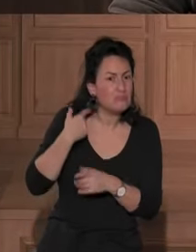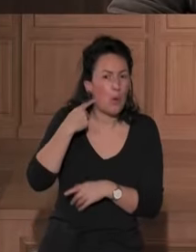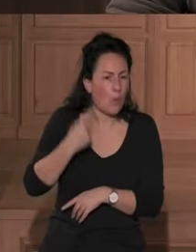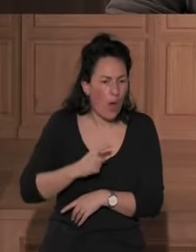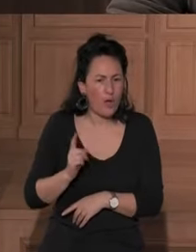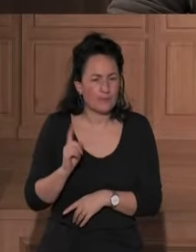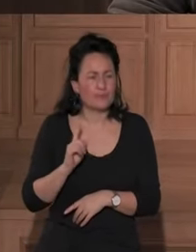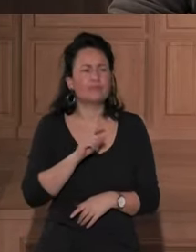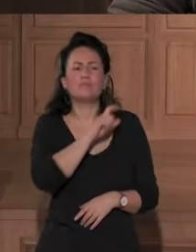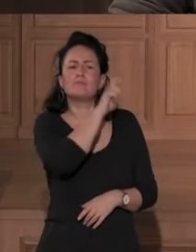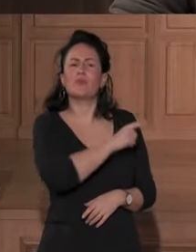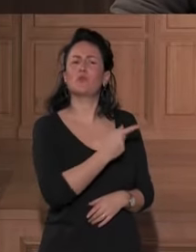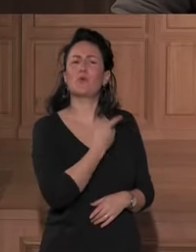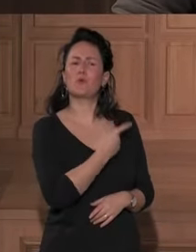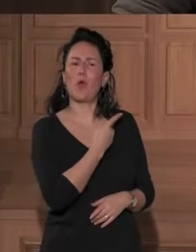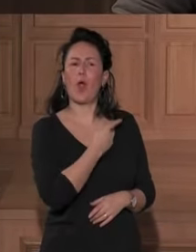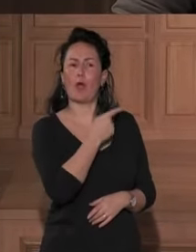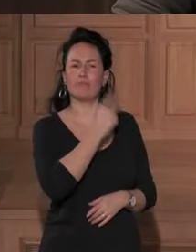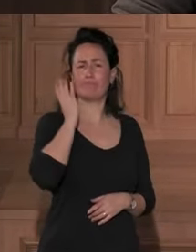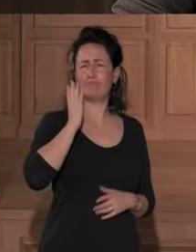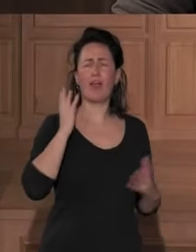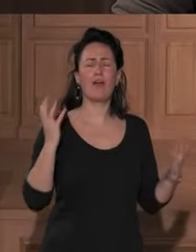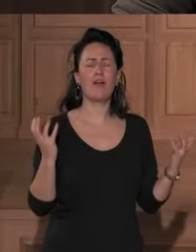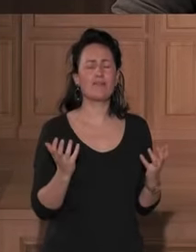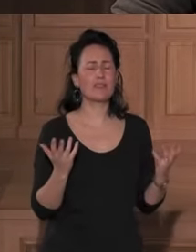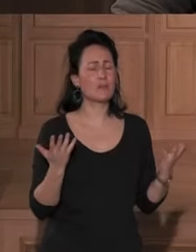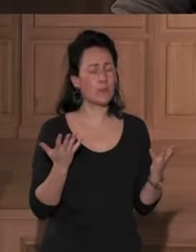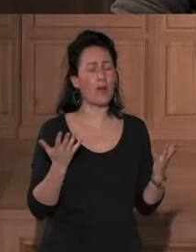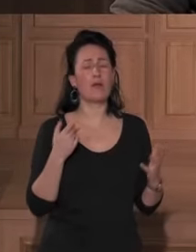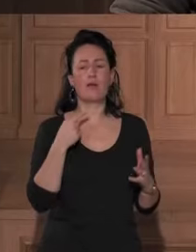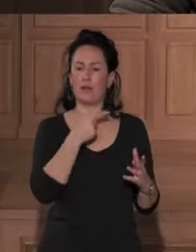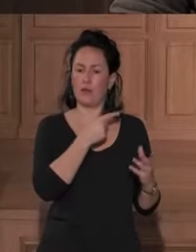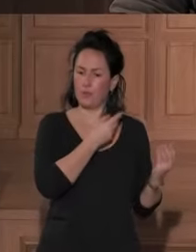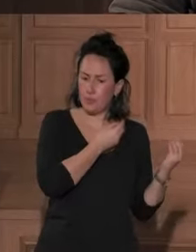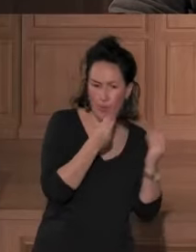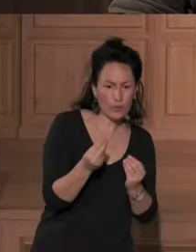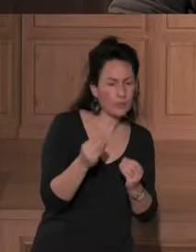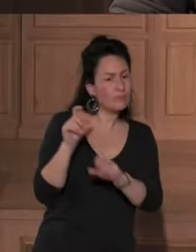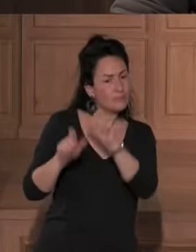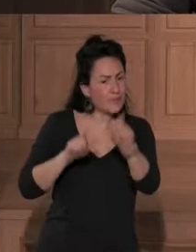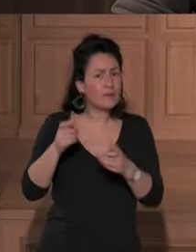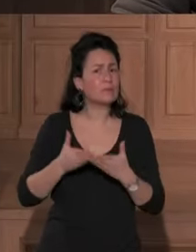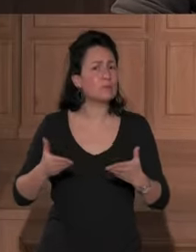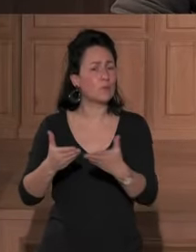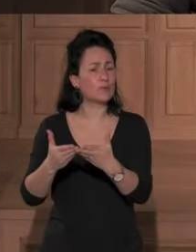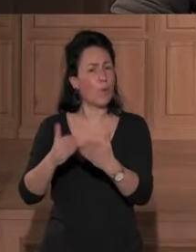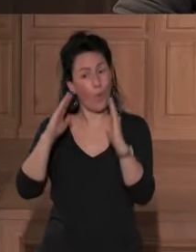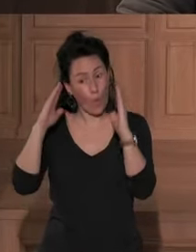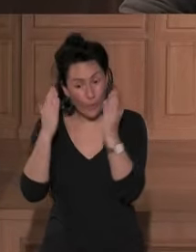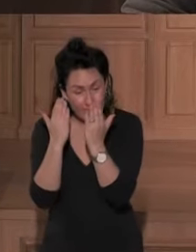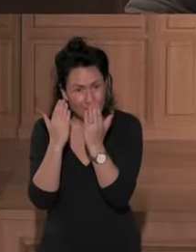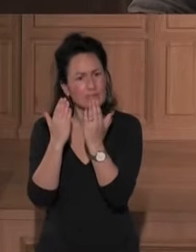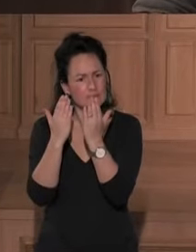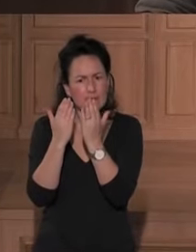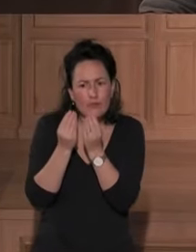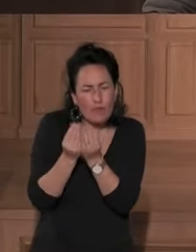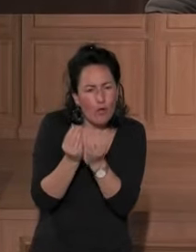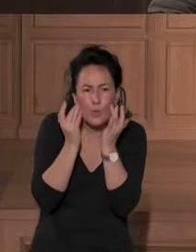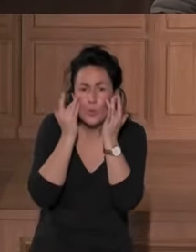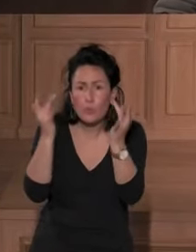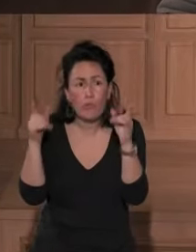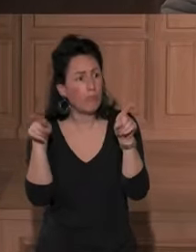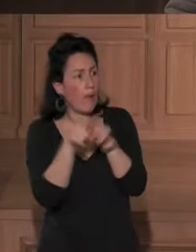l'intention du docteur Moïse Assouline à cette époque, c'était de permettre à les personnes en situation d'autisme d'avoir une culture comme monsieur et